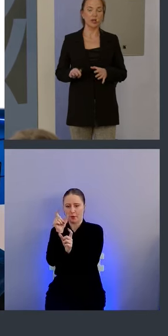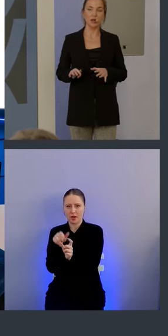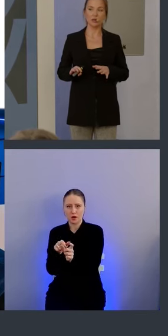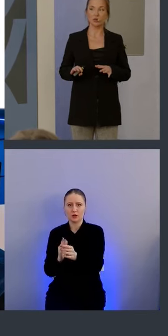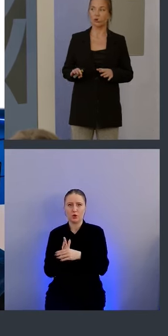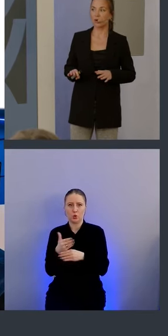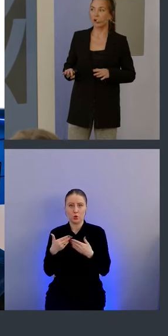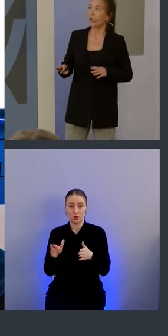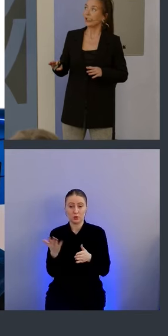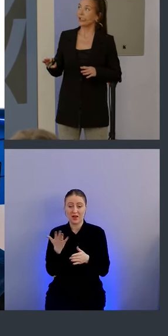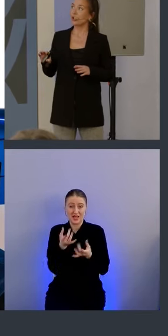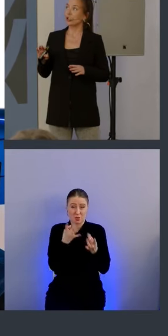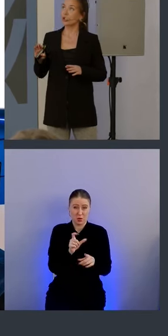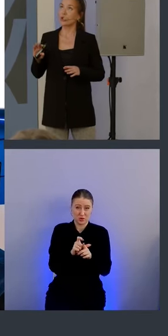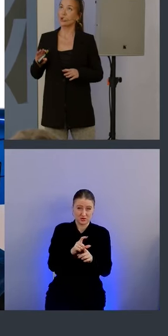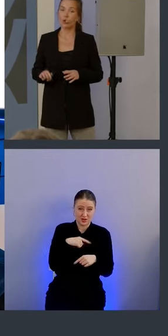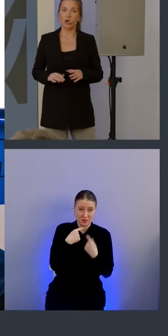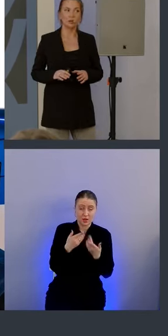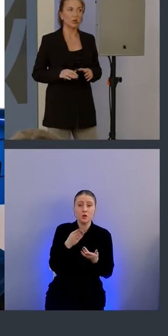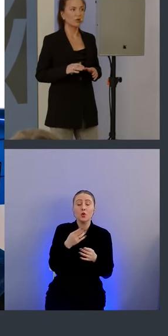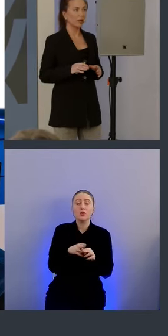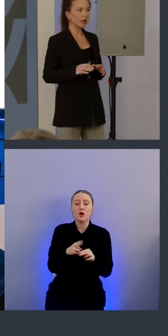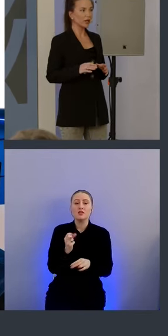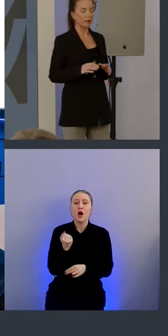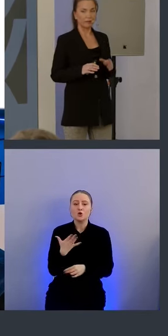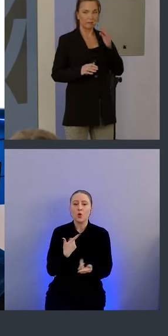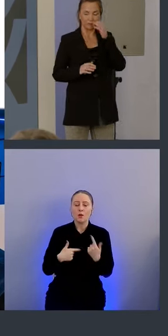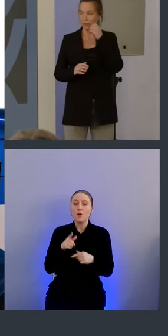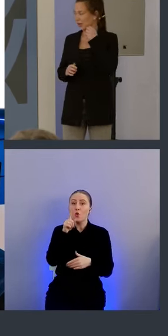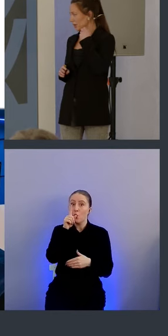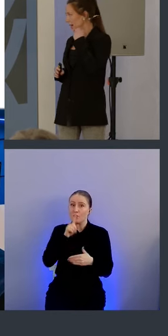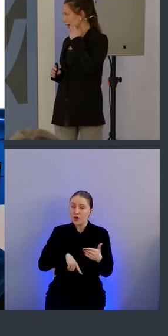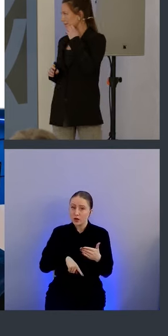более понятным, то это насколько мы уверены